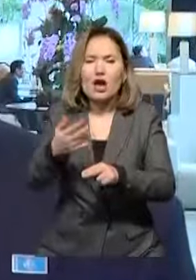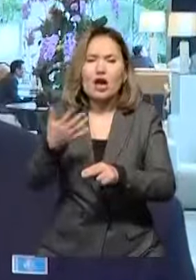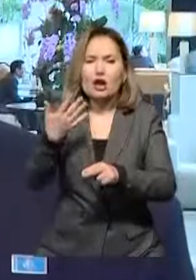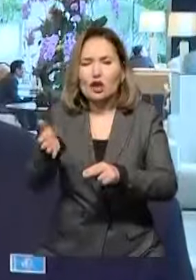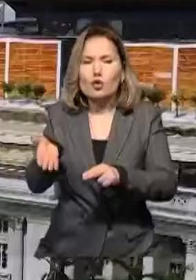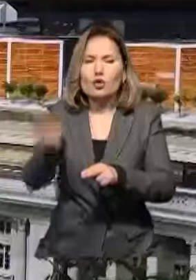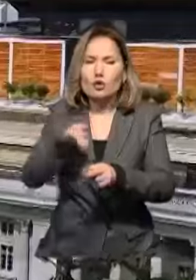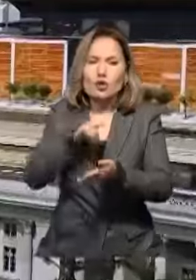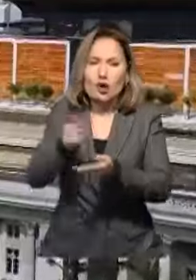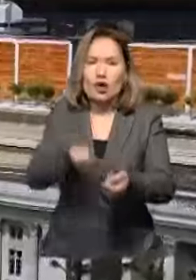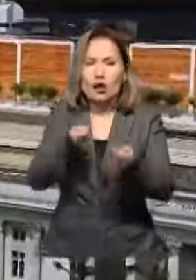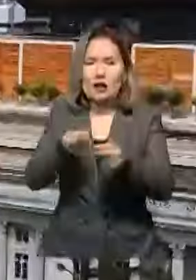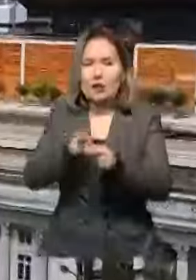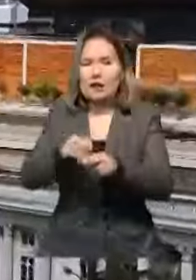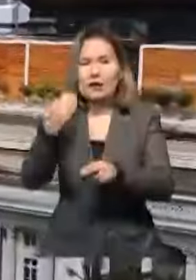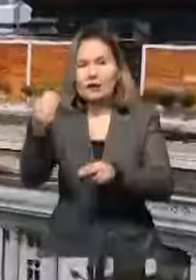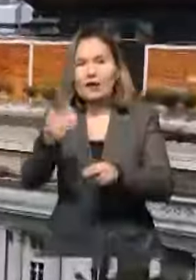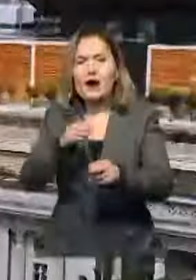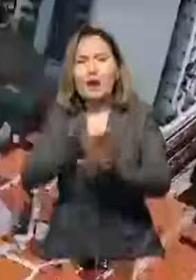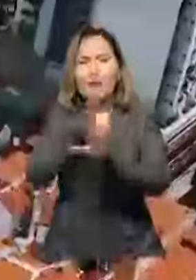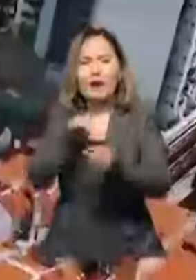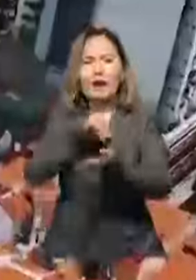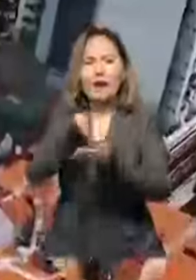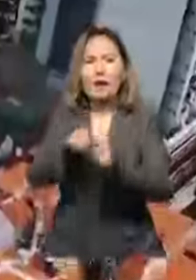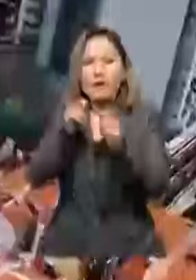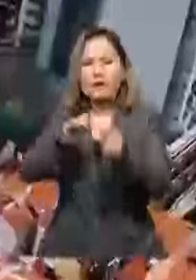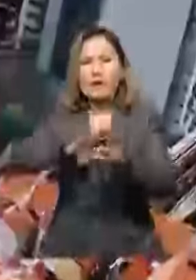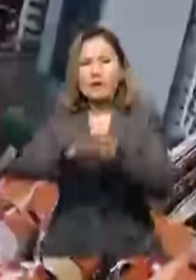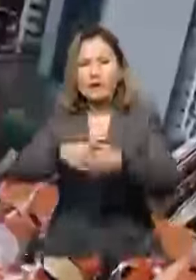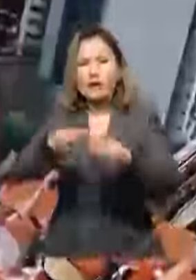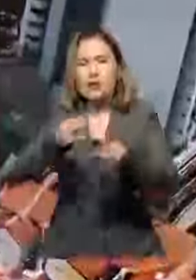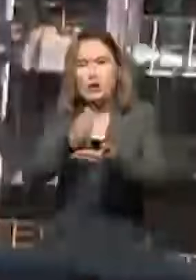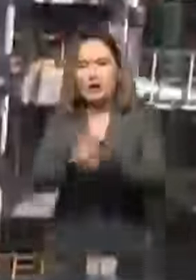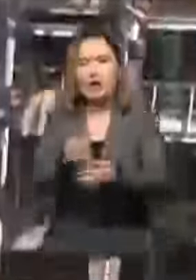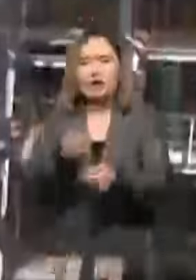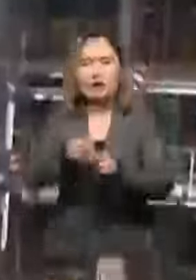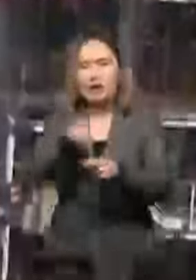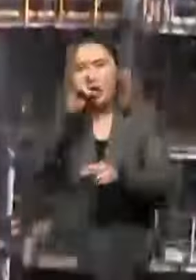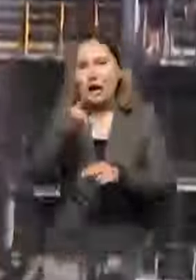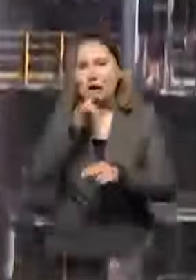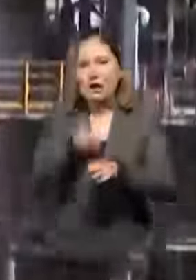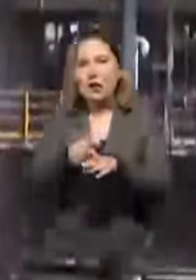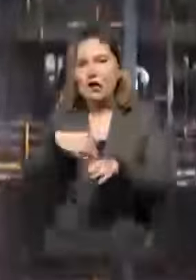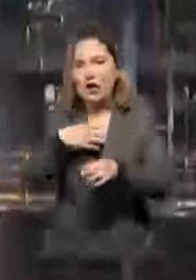ұшақтарын қоятын болады. Сингапурлық тарап барлық бағыттан ынтымақтастықты орнатуға келісіп отыр. Бізде құралақан емеспіз. Қазақстан аса